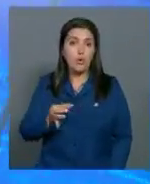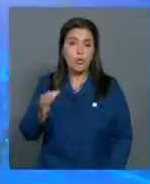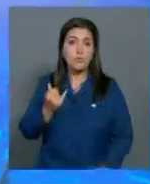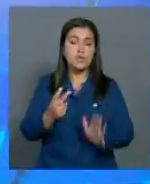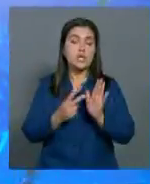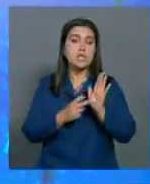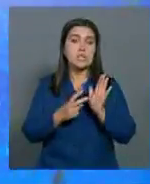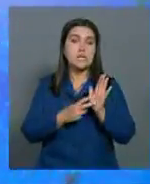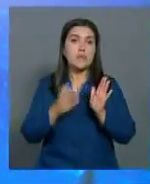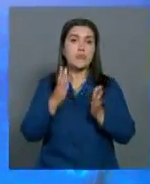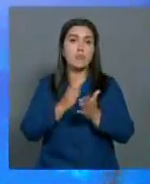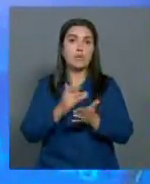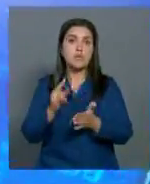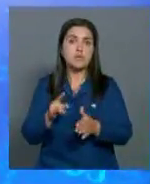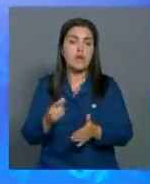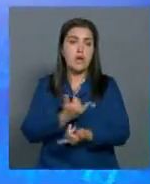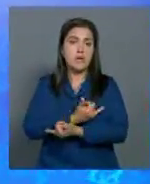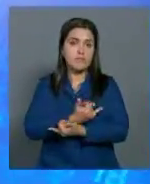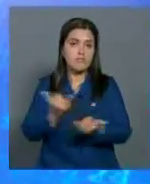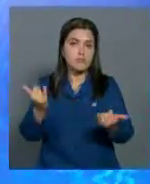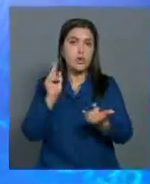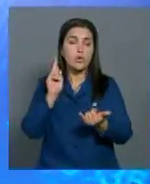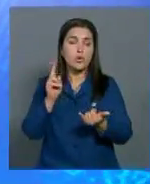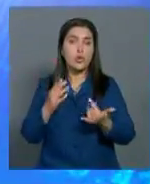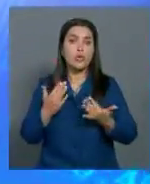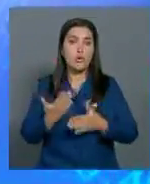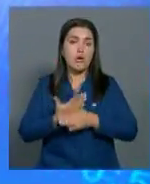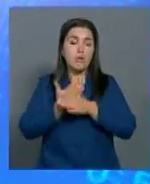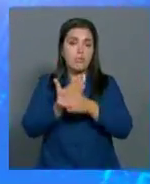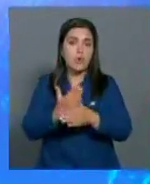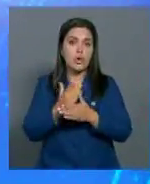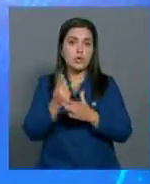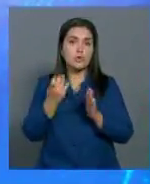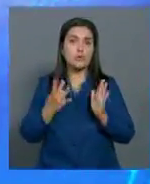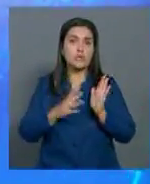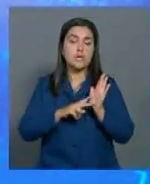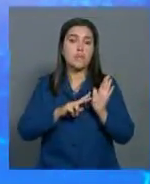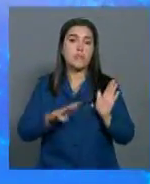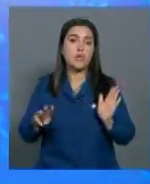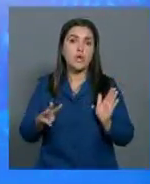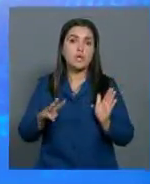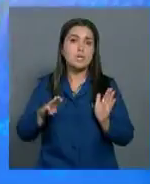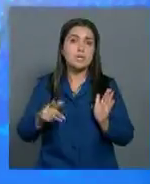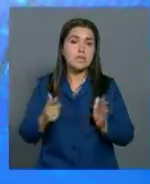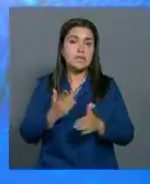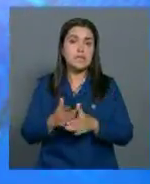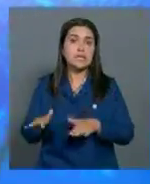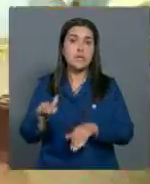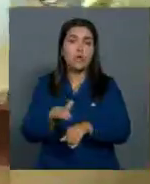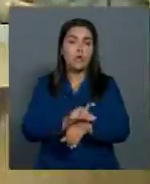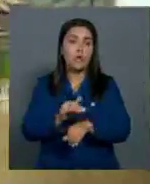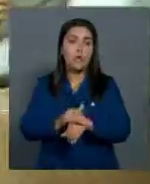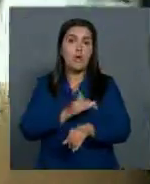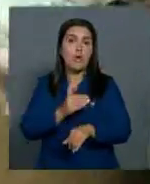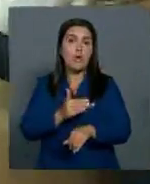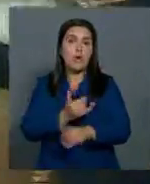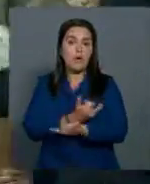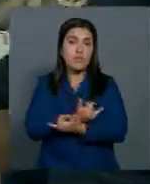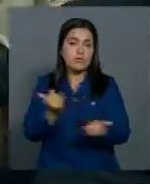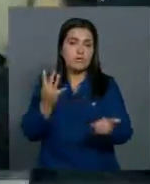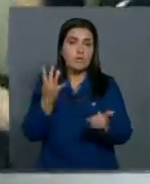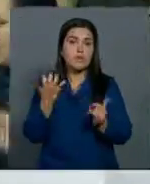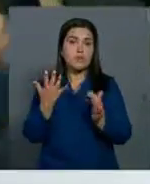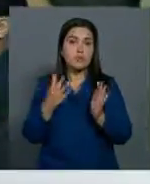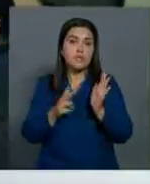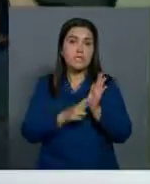проведено порядка 700 благотворительных мероприятий. Нуждающимся оказана помощь в сумме 147 миллионов тенге. Акцией «Милосердие» всего охвачено